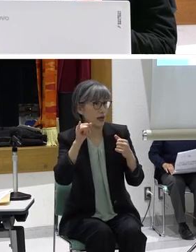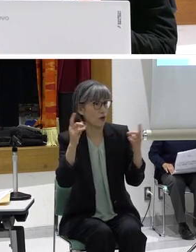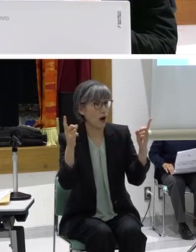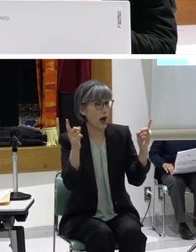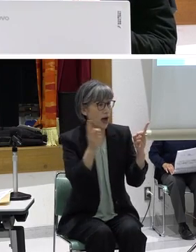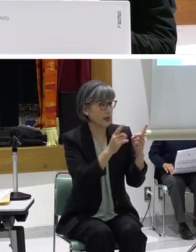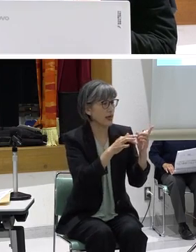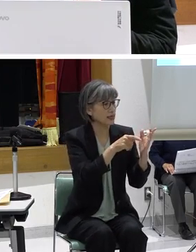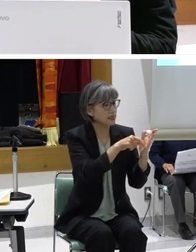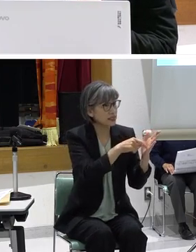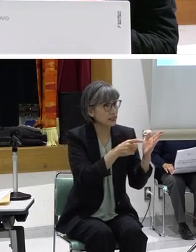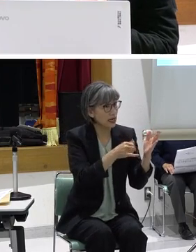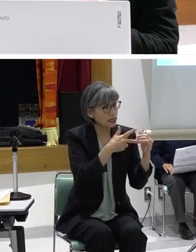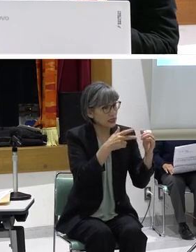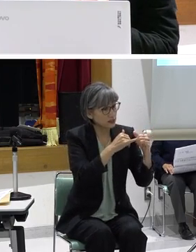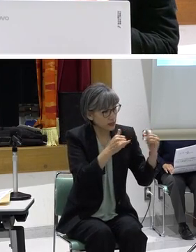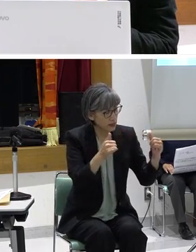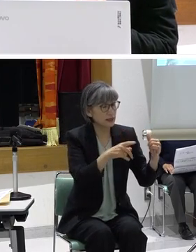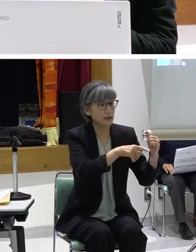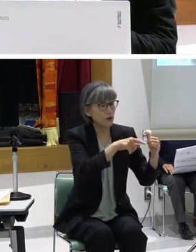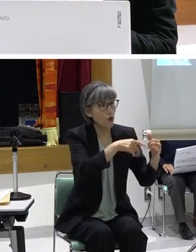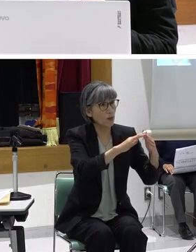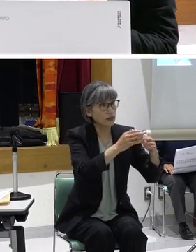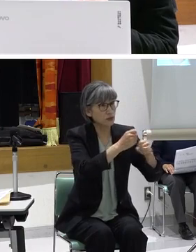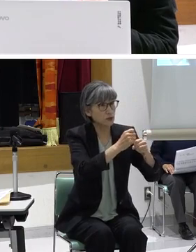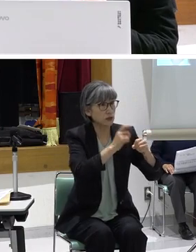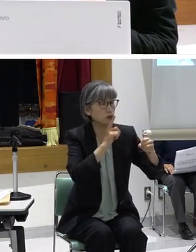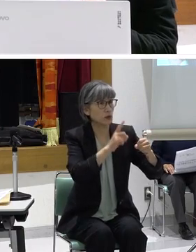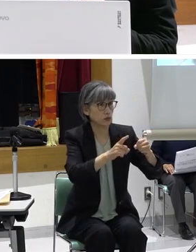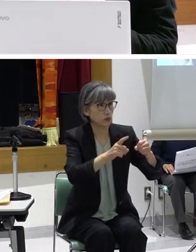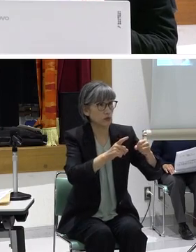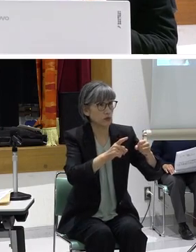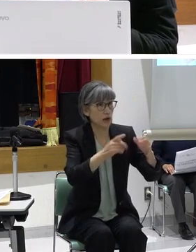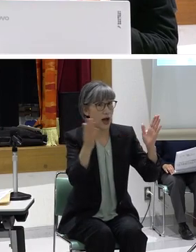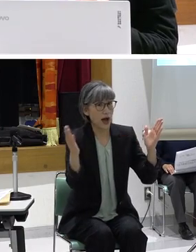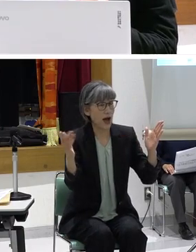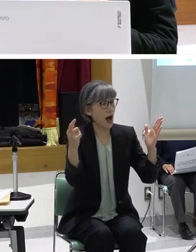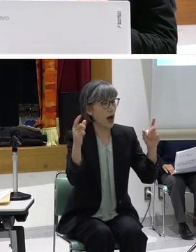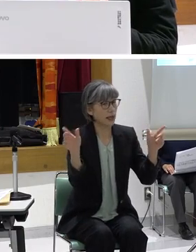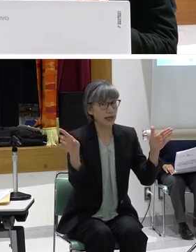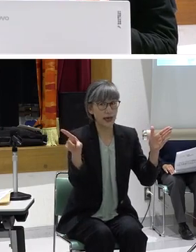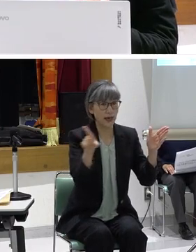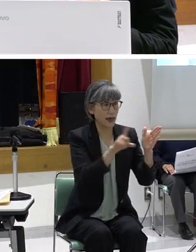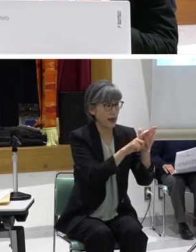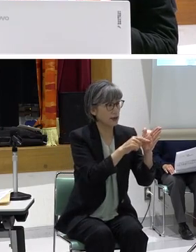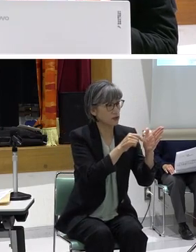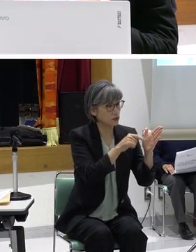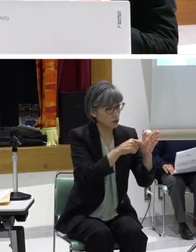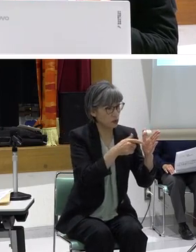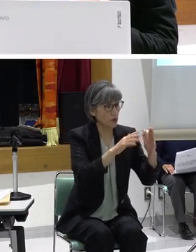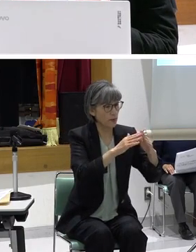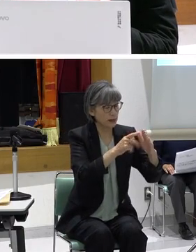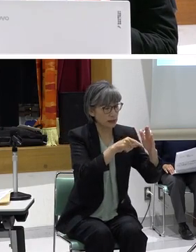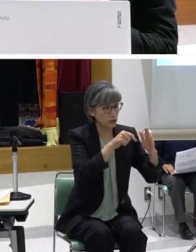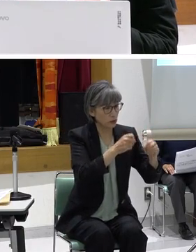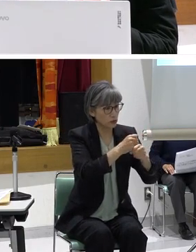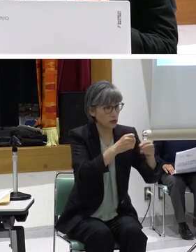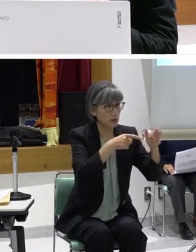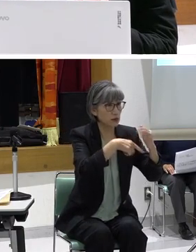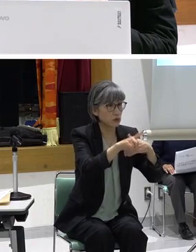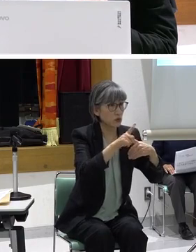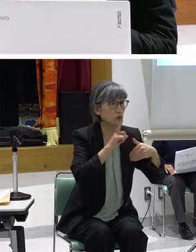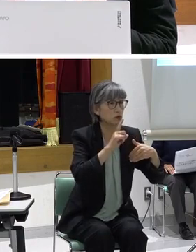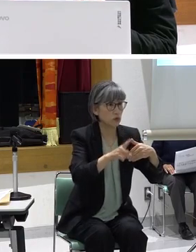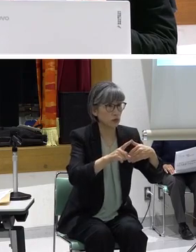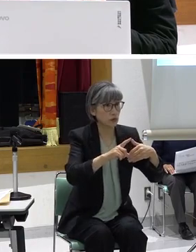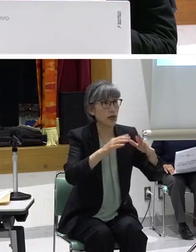ちづくりということで、その反映する仕組みをちゃんと作りましょう ということで、明石市は、ね、インク